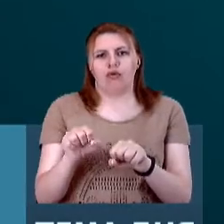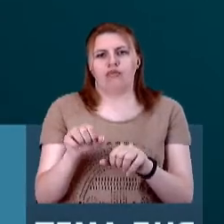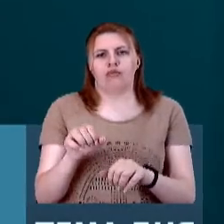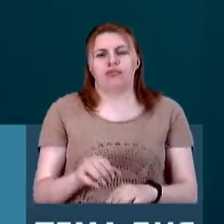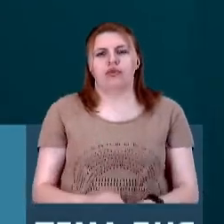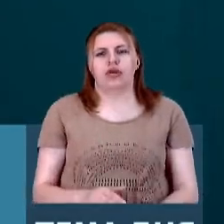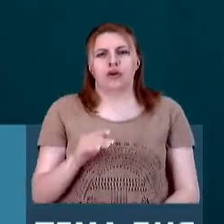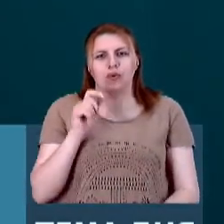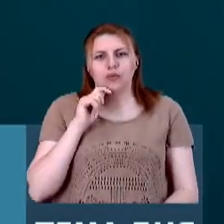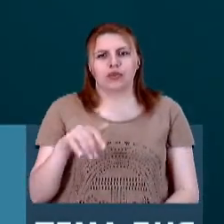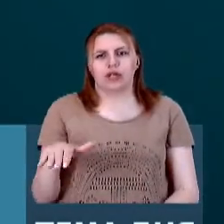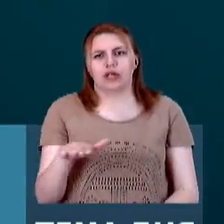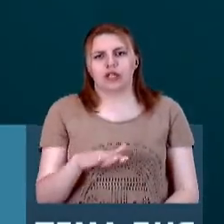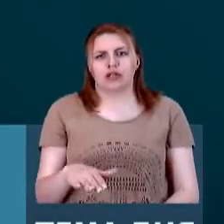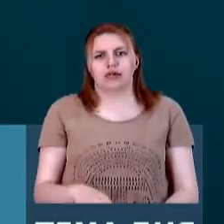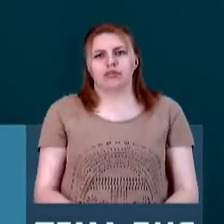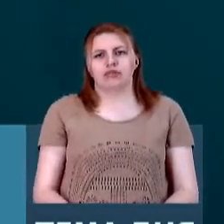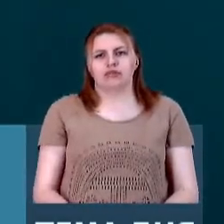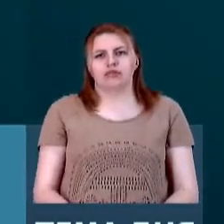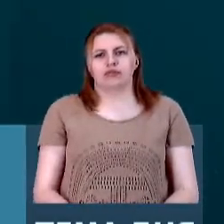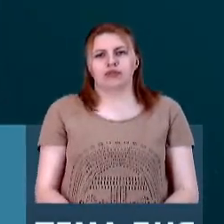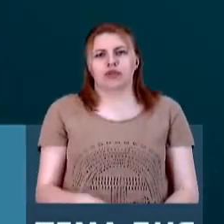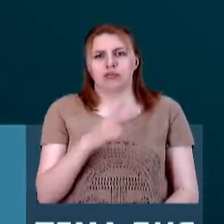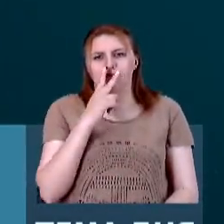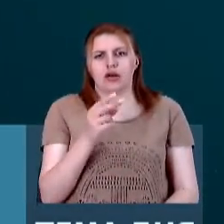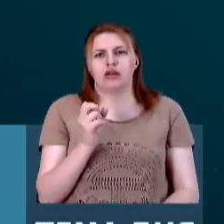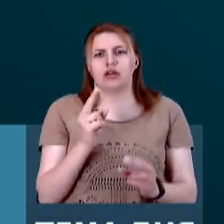територіях України. Зараз, власне, бачите, як діти